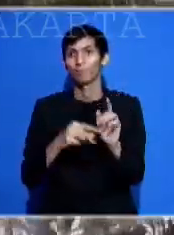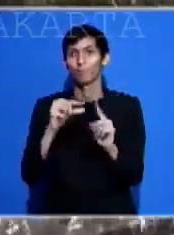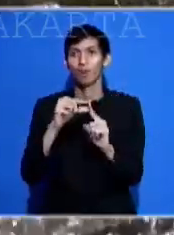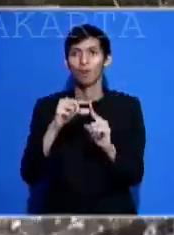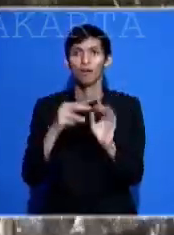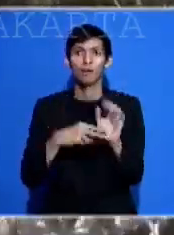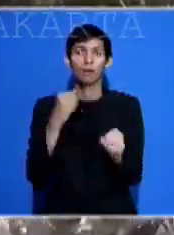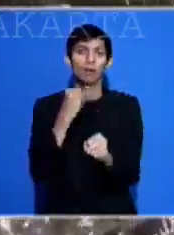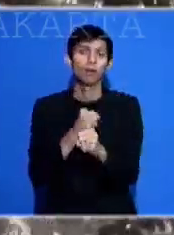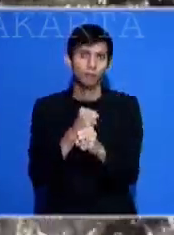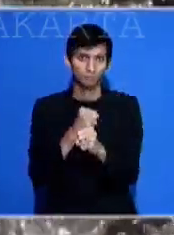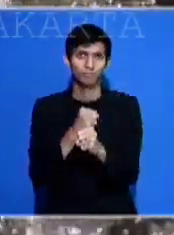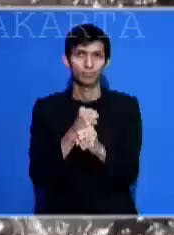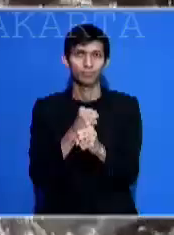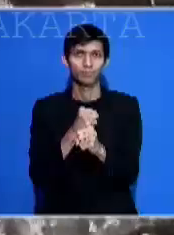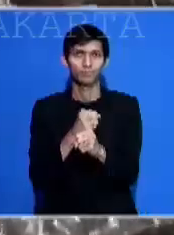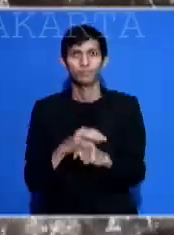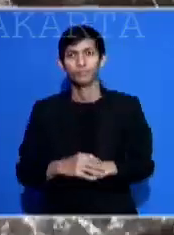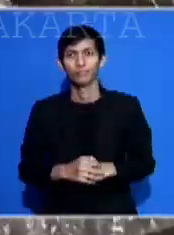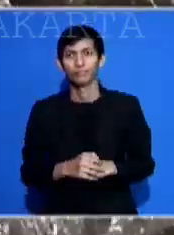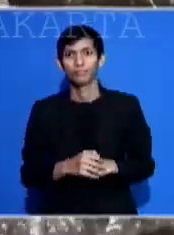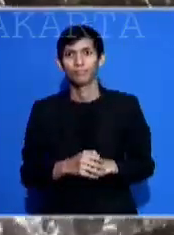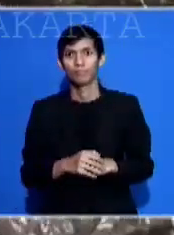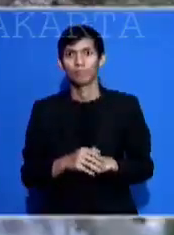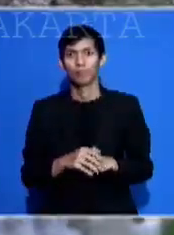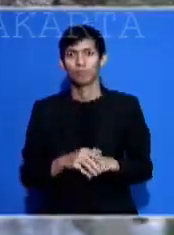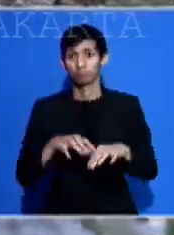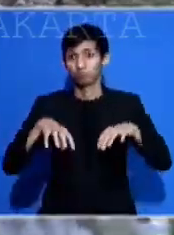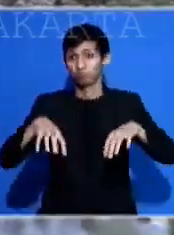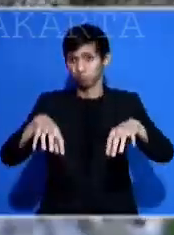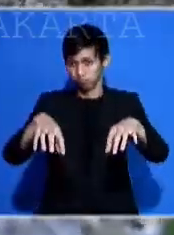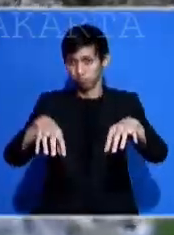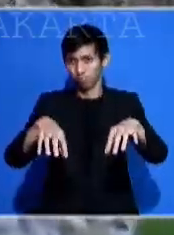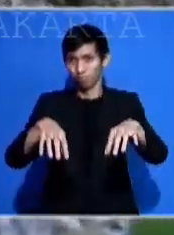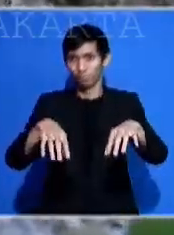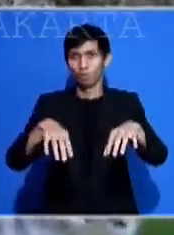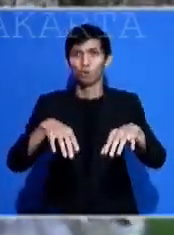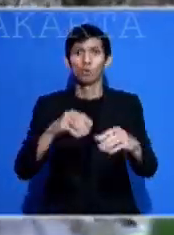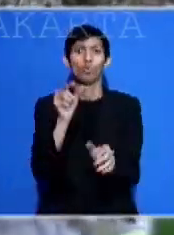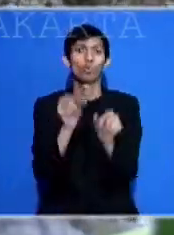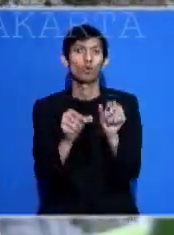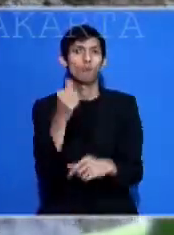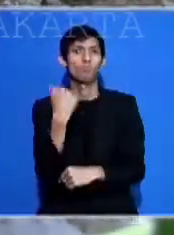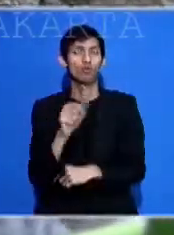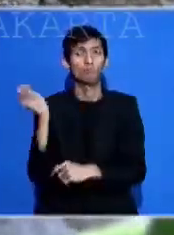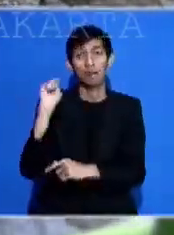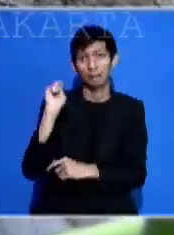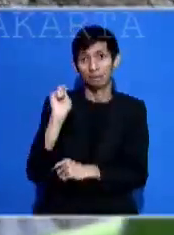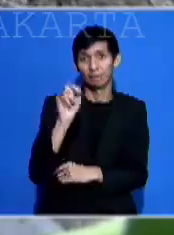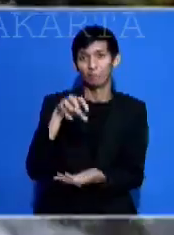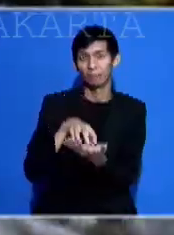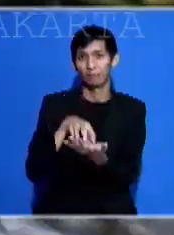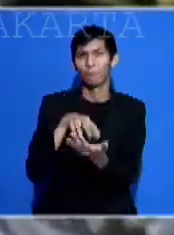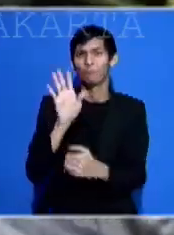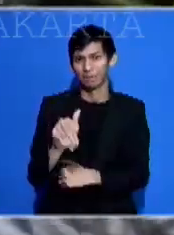duk tasih rame kathah dipun mupangataken dening pelancong kangge lelumban. Kangge ngregengaken wontenipun jujukan wisata Curug Klimpang